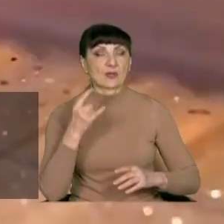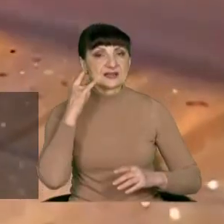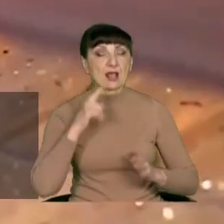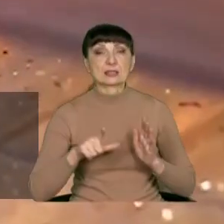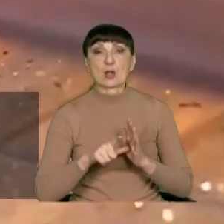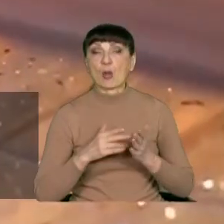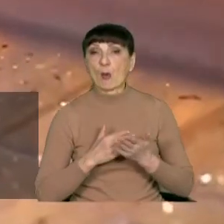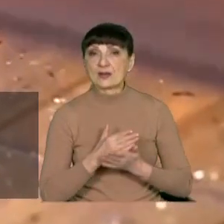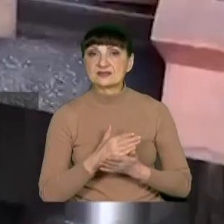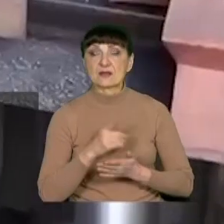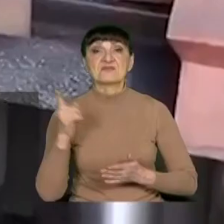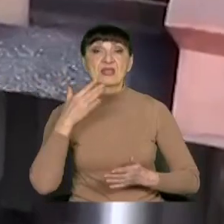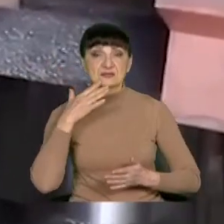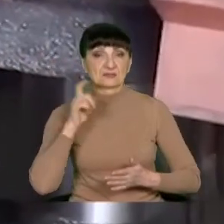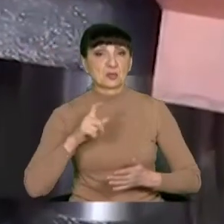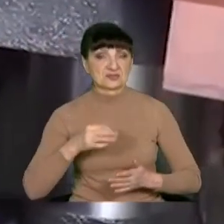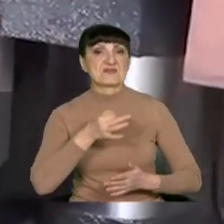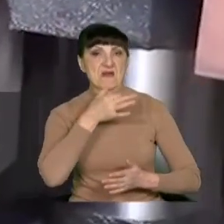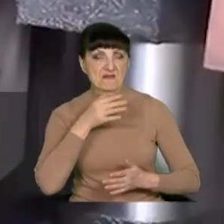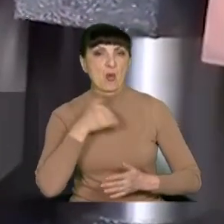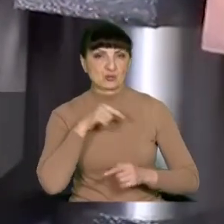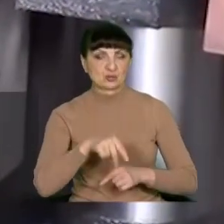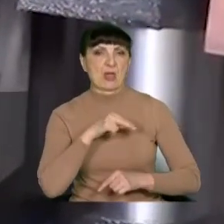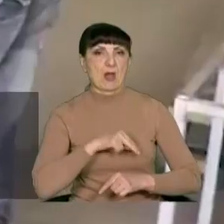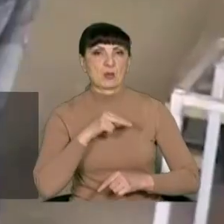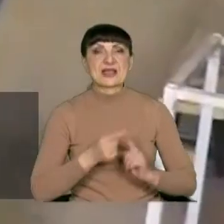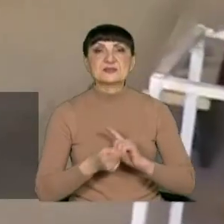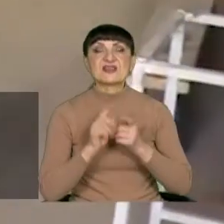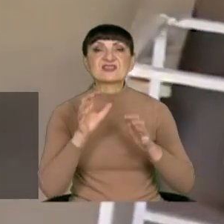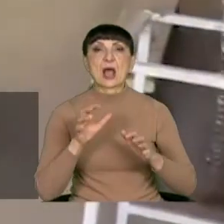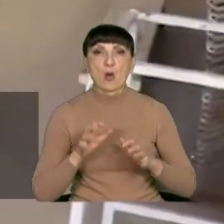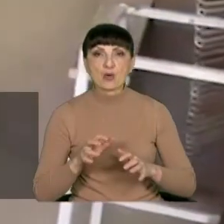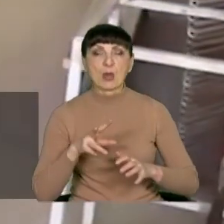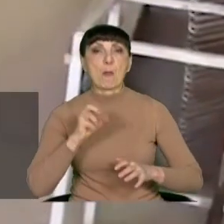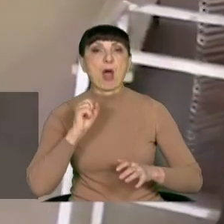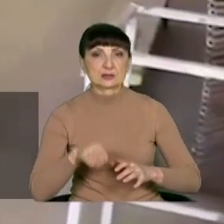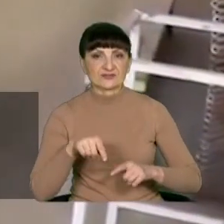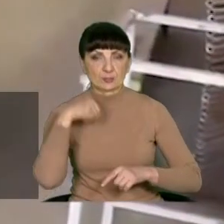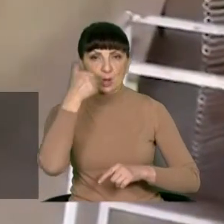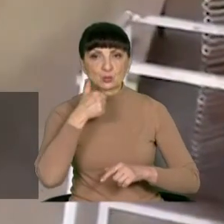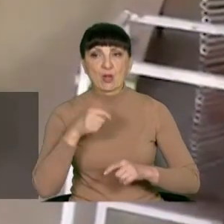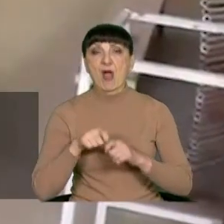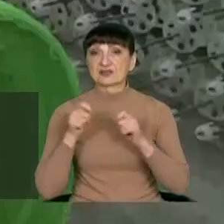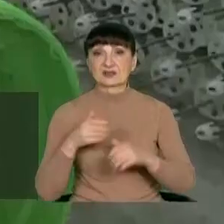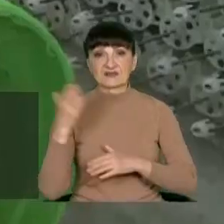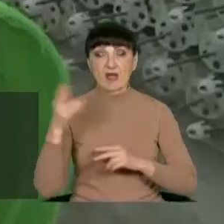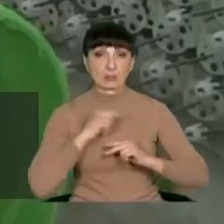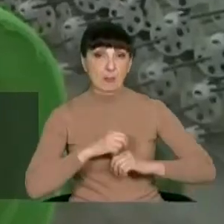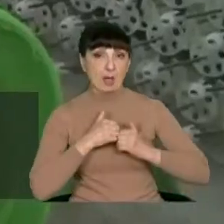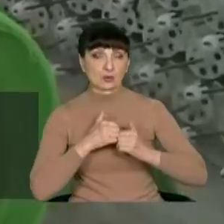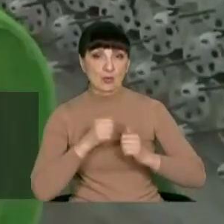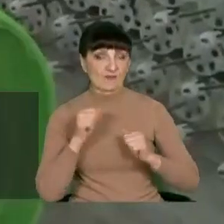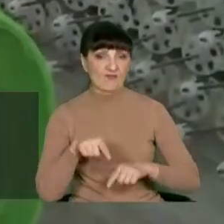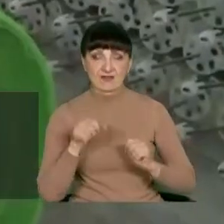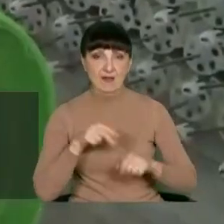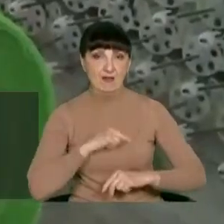налоговая политика привлекает иностранных инвесторов. Изменения, внесенные в законодательство в марте этого года, открывают перед партнерами широкие